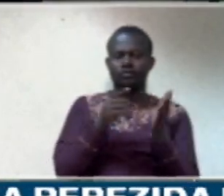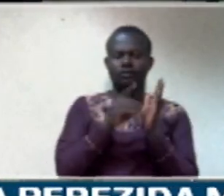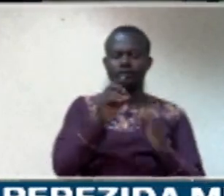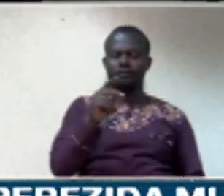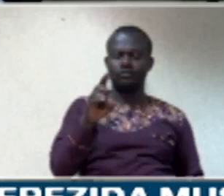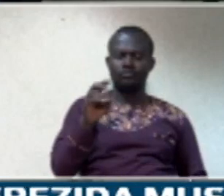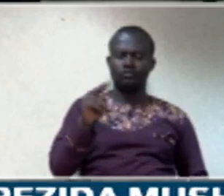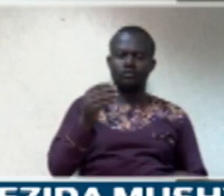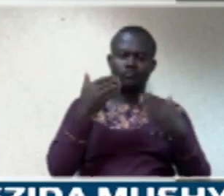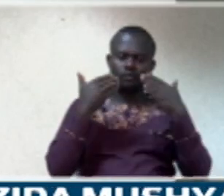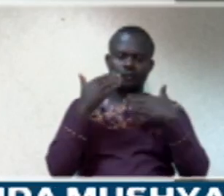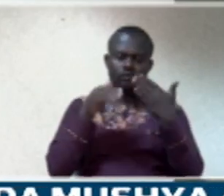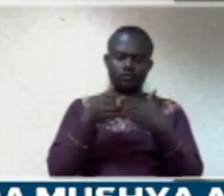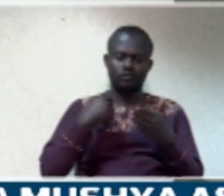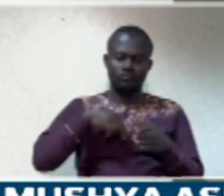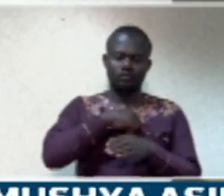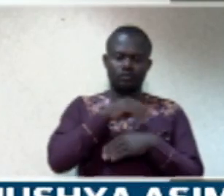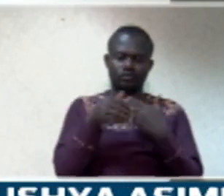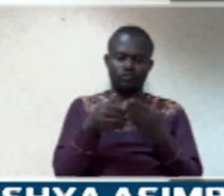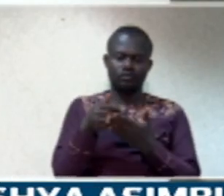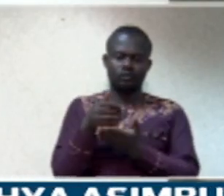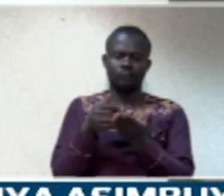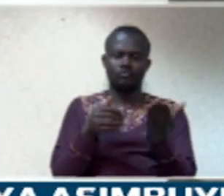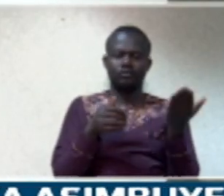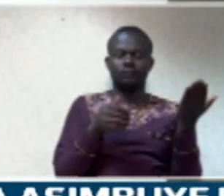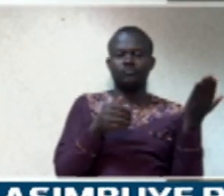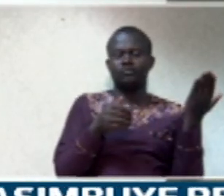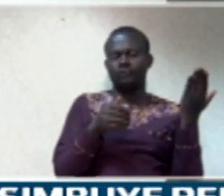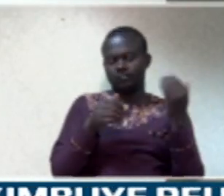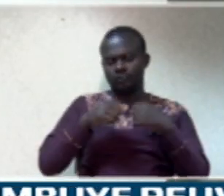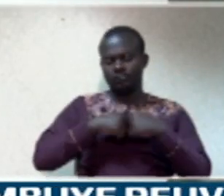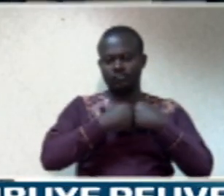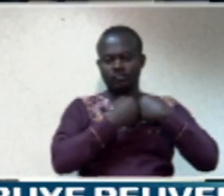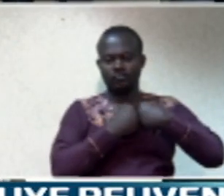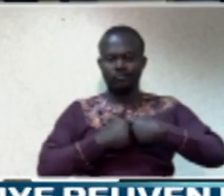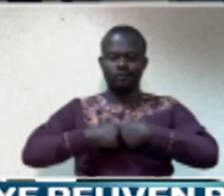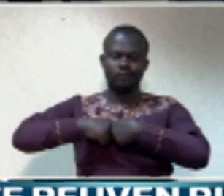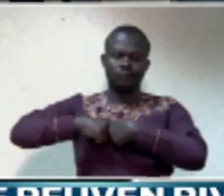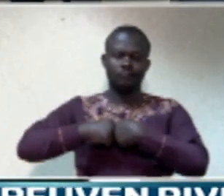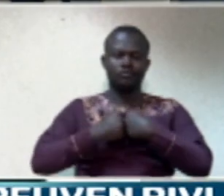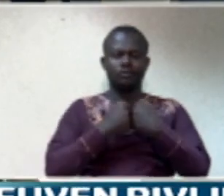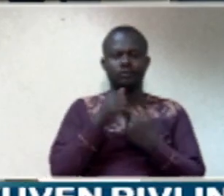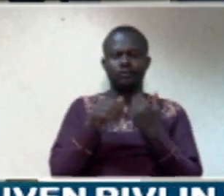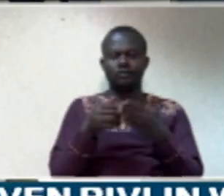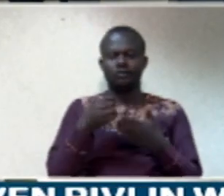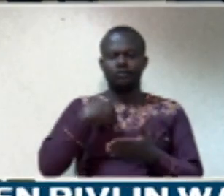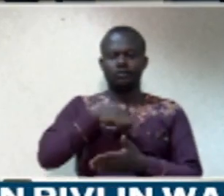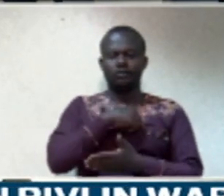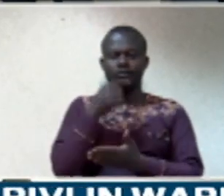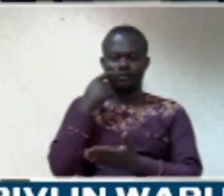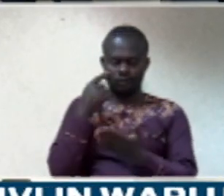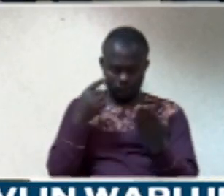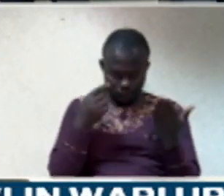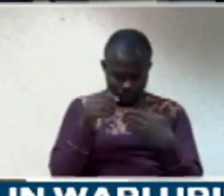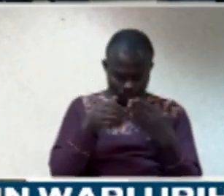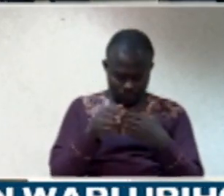Rwanda n'Ubuyapani mu guhangana n'icyorezo cya COVID-19 ndetse avuga ku Rwanda rukomeje kwitwara